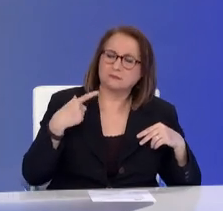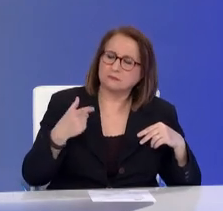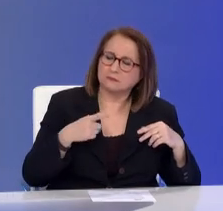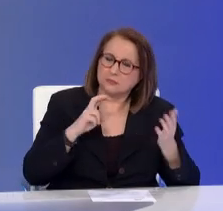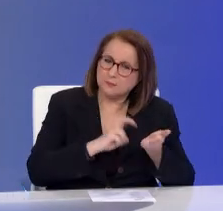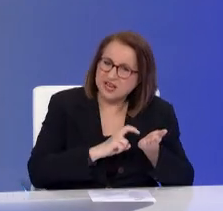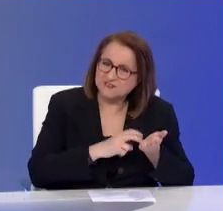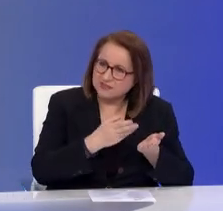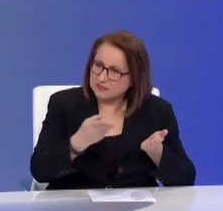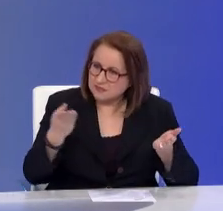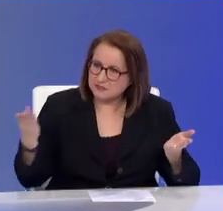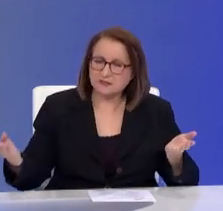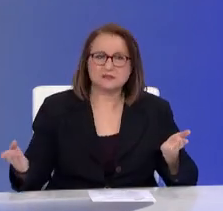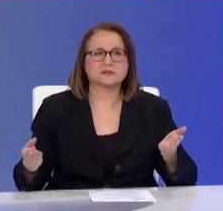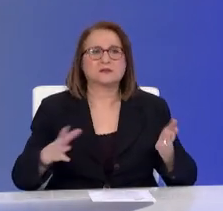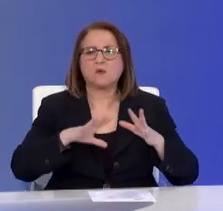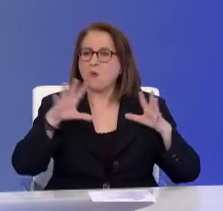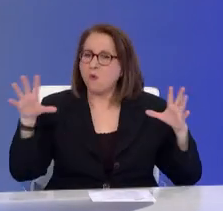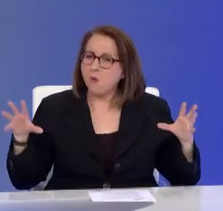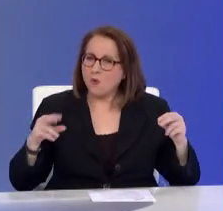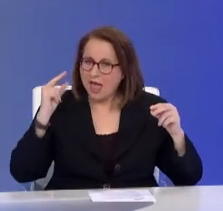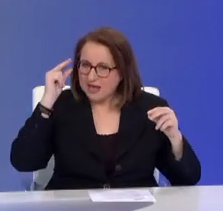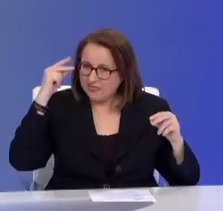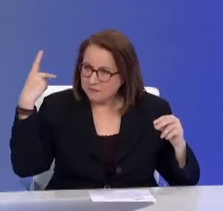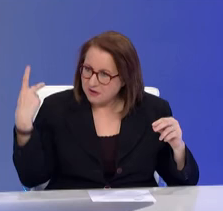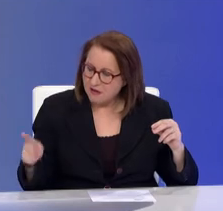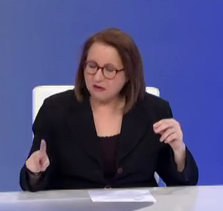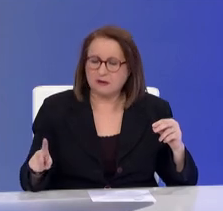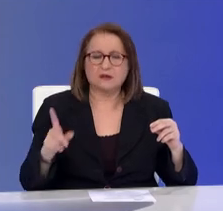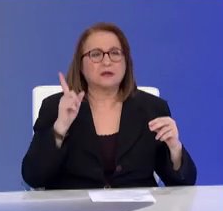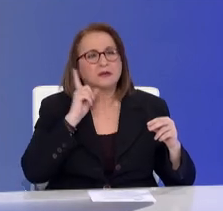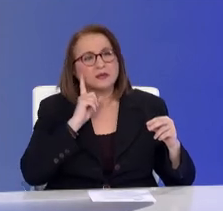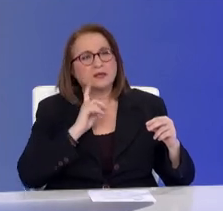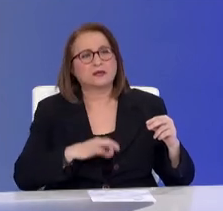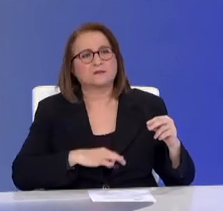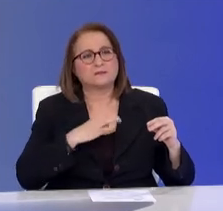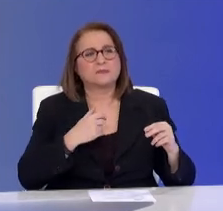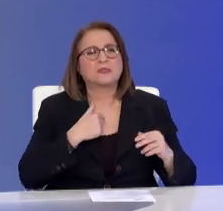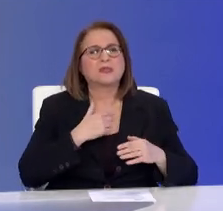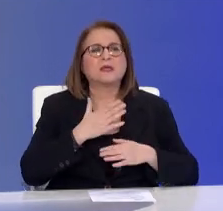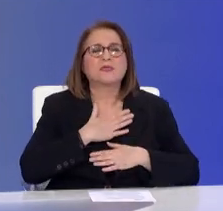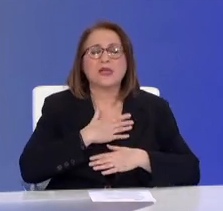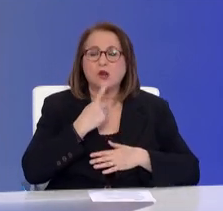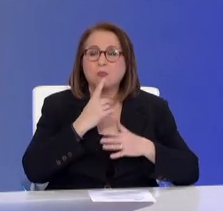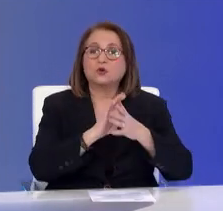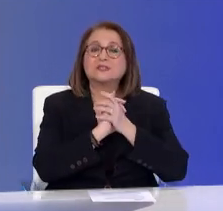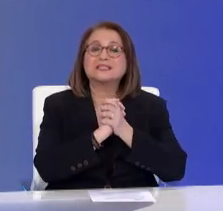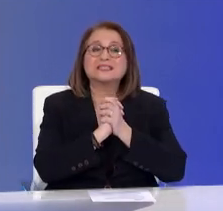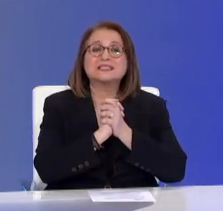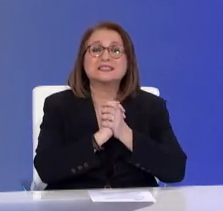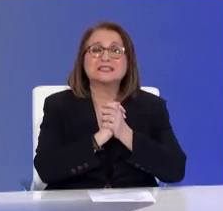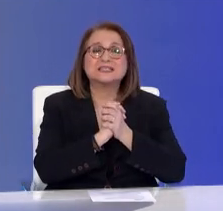κύριε Πρωθυπουργέ, Υπουργοί, κύριοι Πρέσβεις, εκπρόσωποι της Ακαδημίας Αθηνών, θα ήθελα να